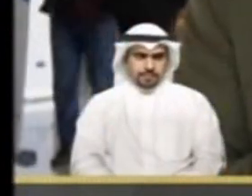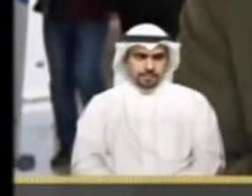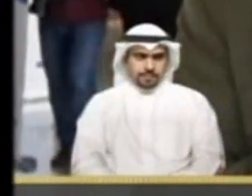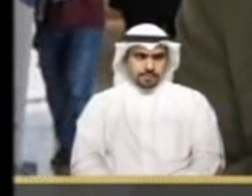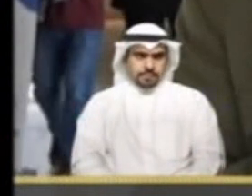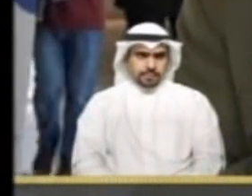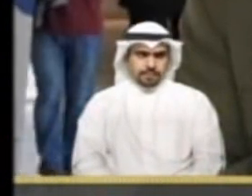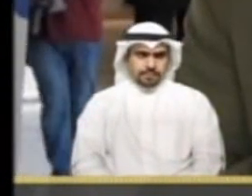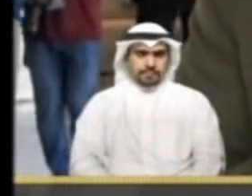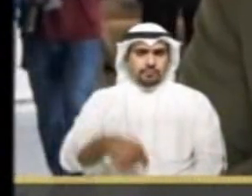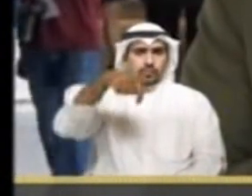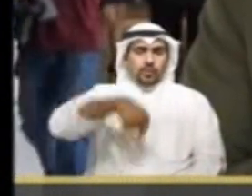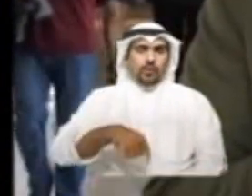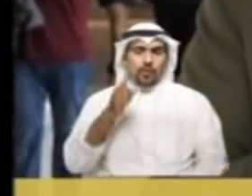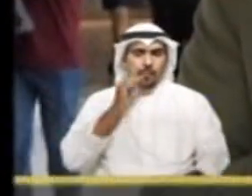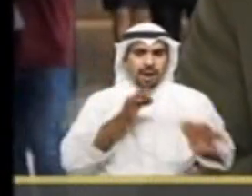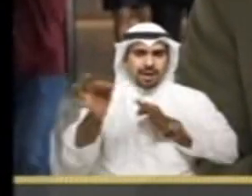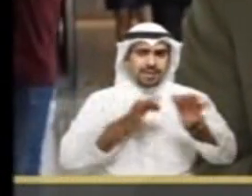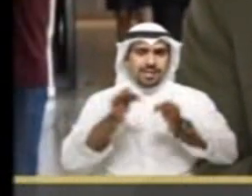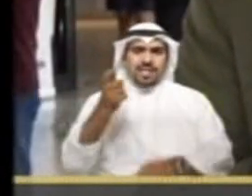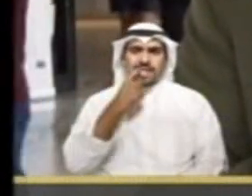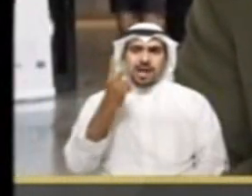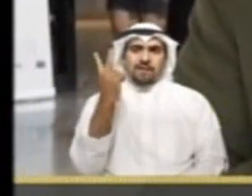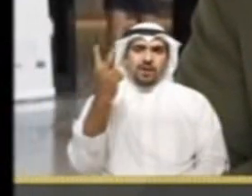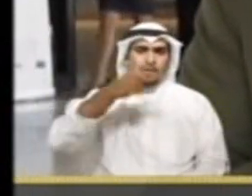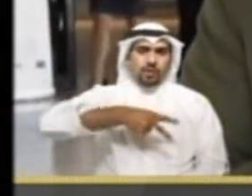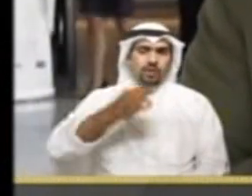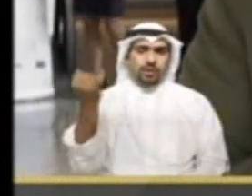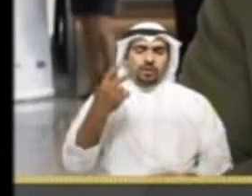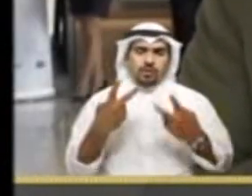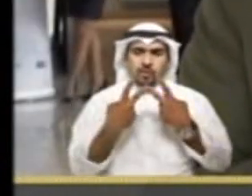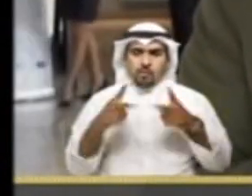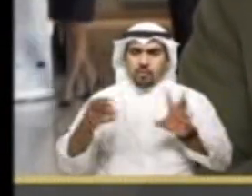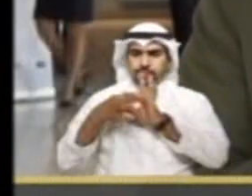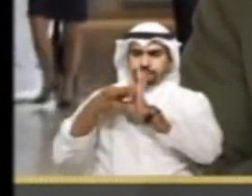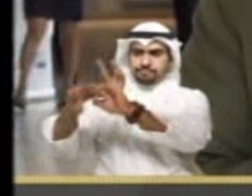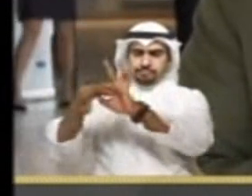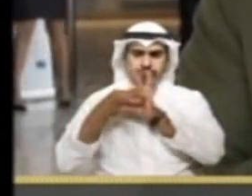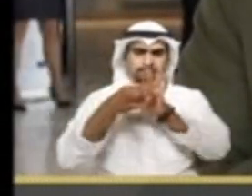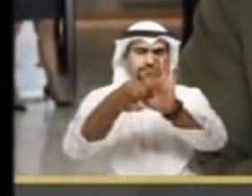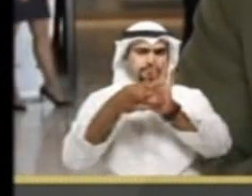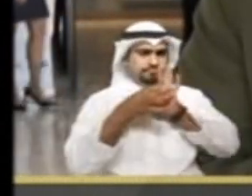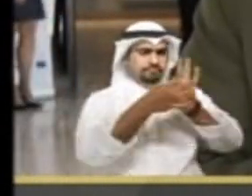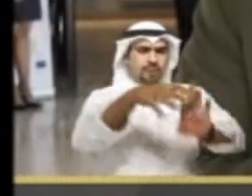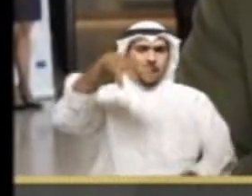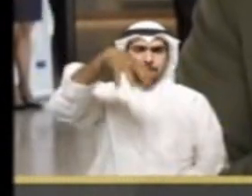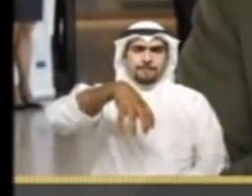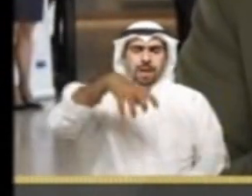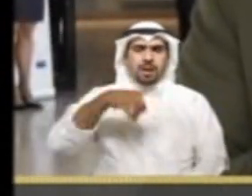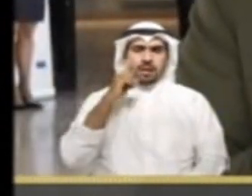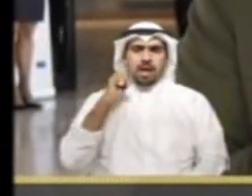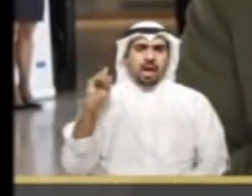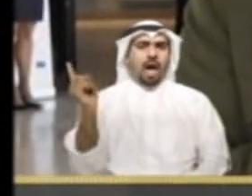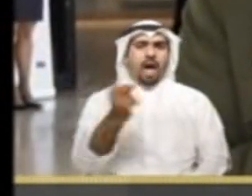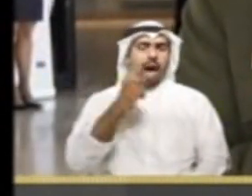تنفيذ الخطة الاستراتيجية 2020، فتح قنوات اتصال دولية مع الدول الصديقة،